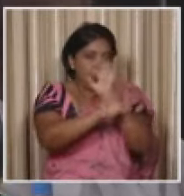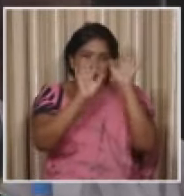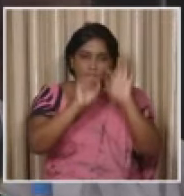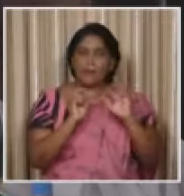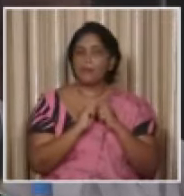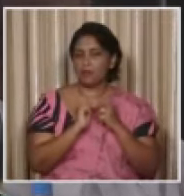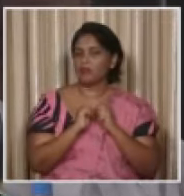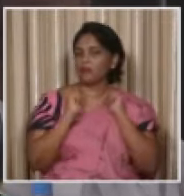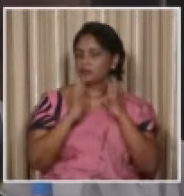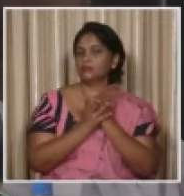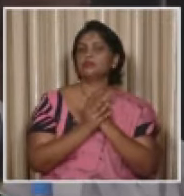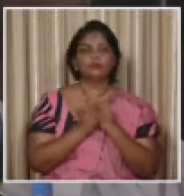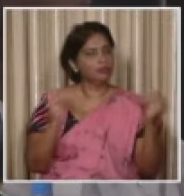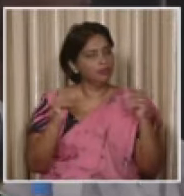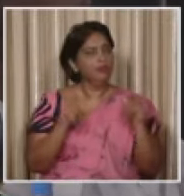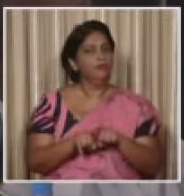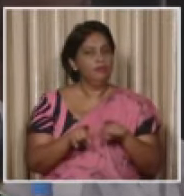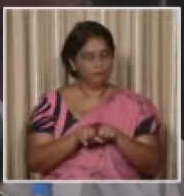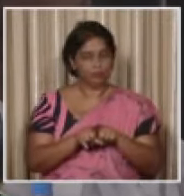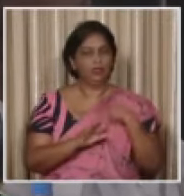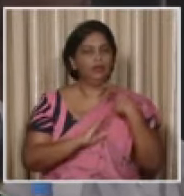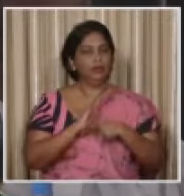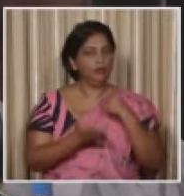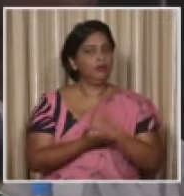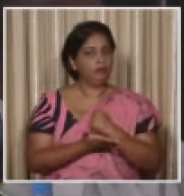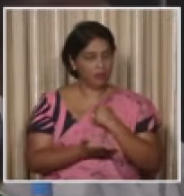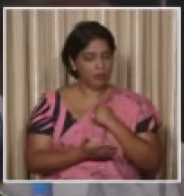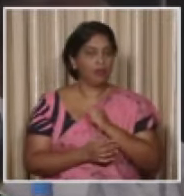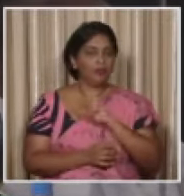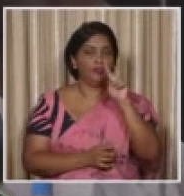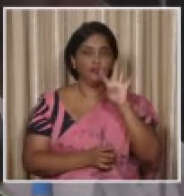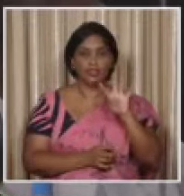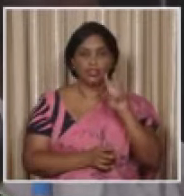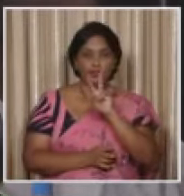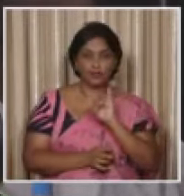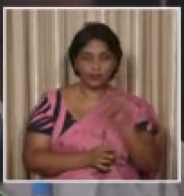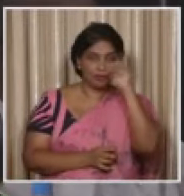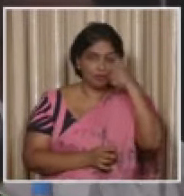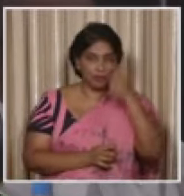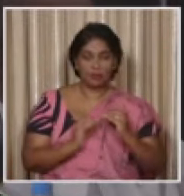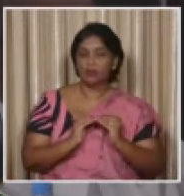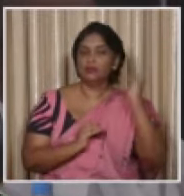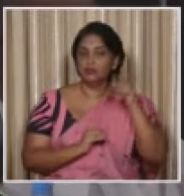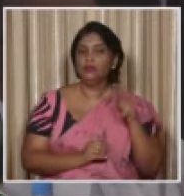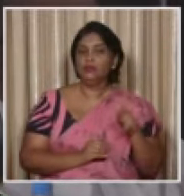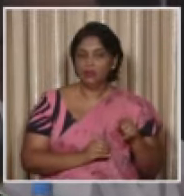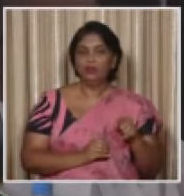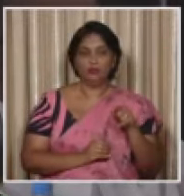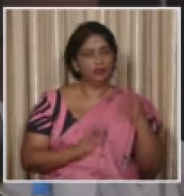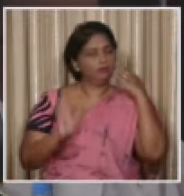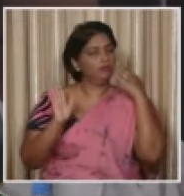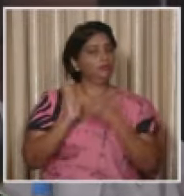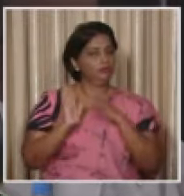ගැටලුව සාධාරණ විසඳුමක් සහිතව ශ්‍රී ලංකා මහ බැංකුවේ 24-26 වැටුප් සංශෝධනය ශීර්ෂය